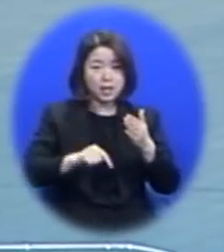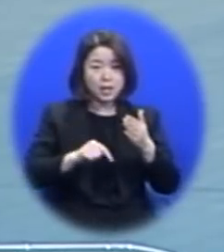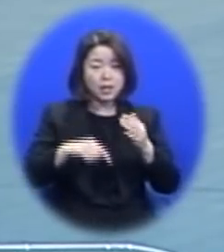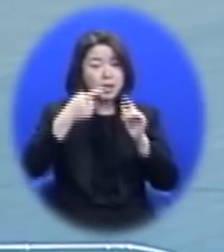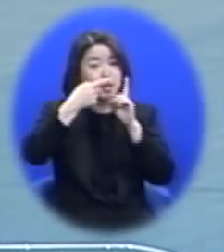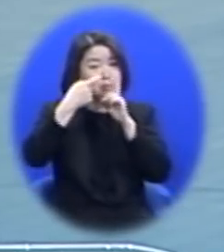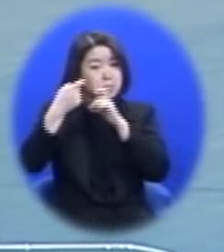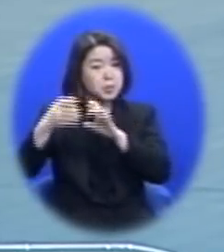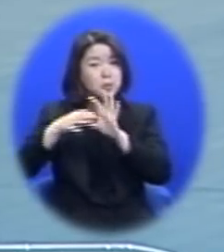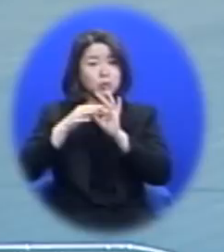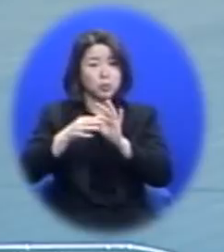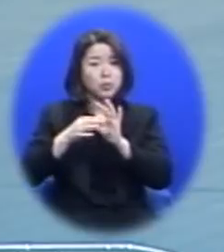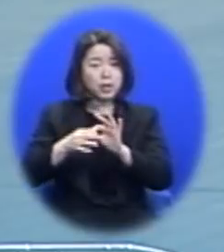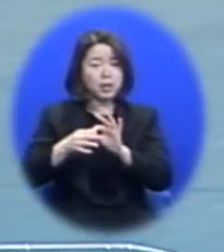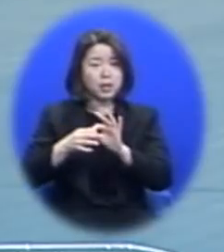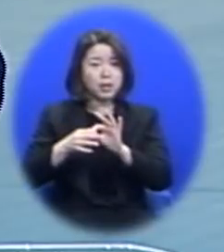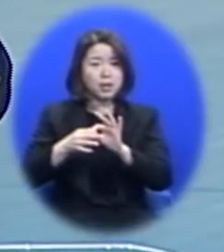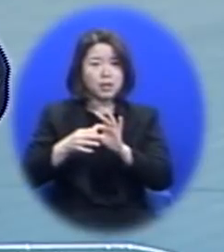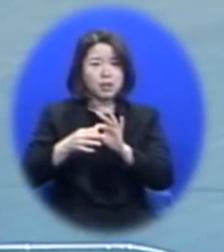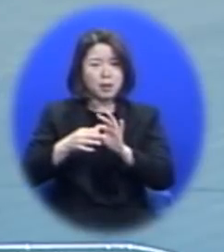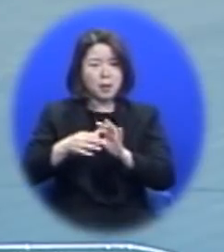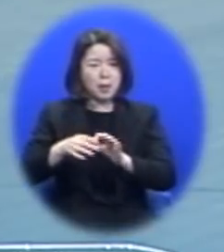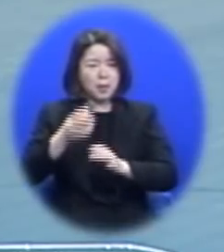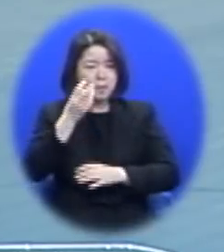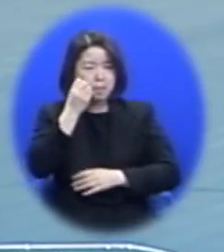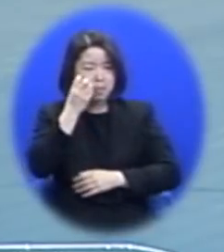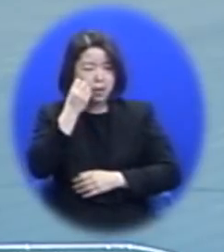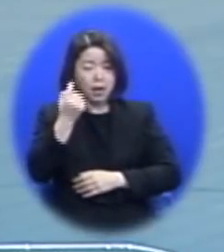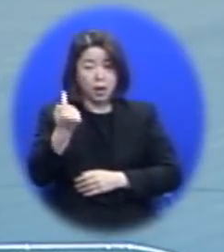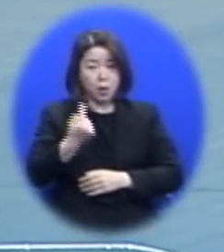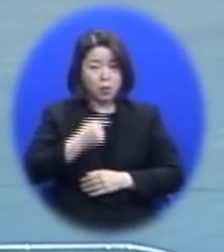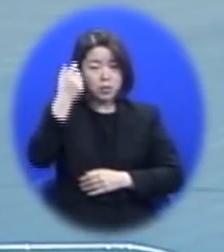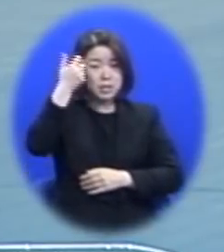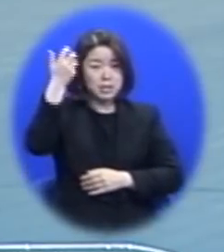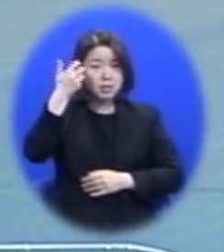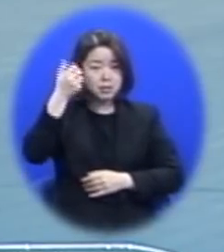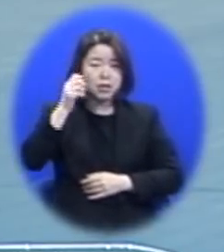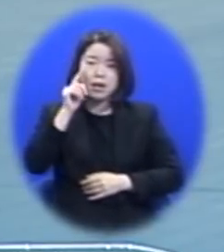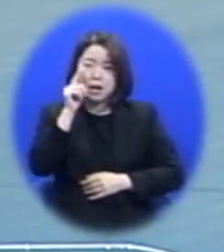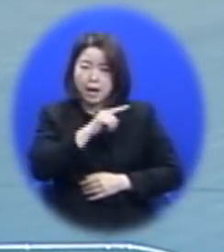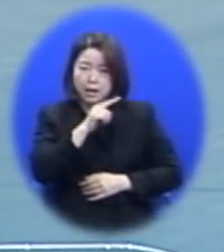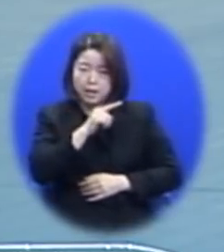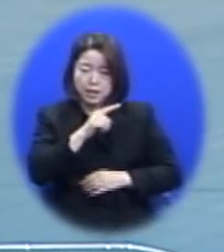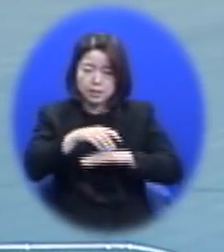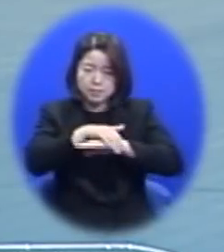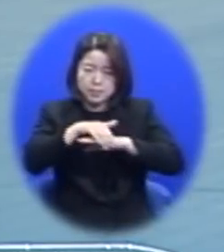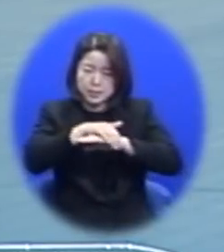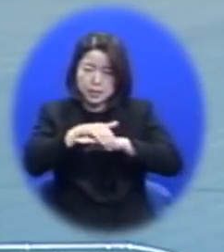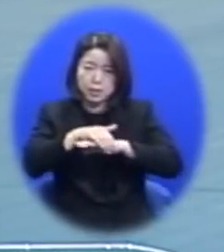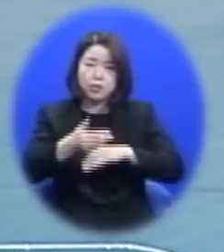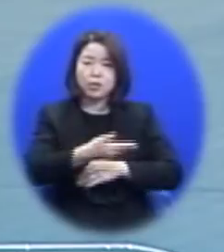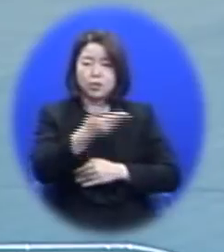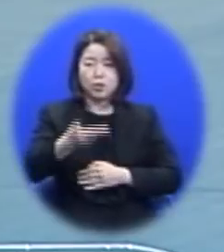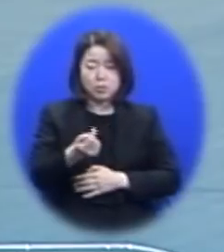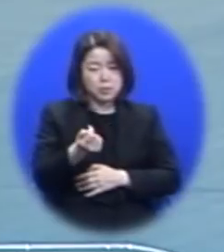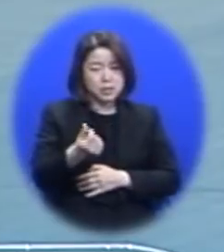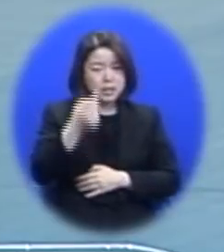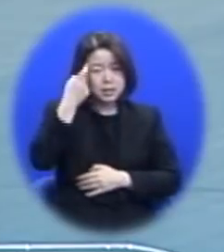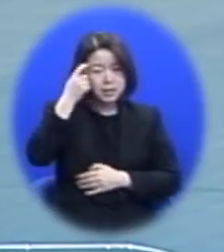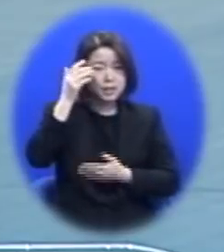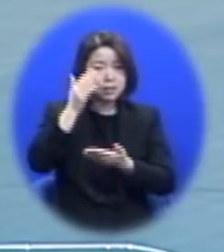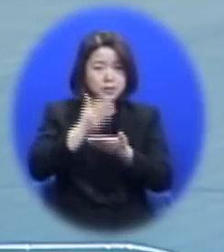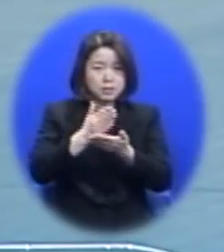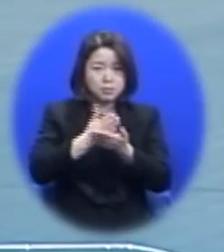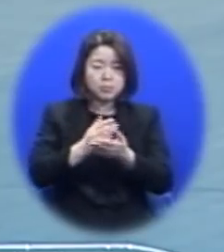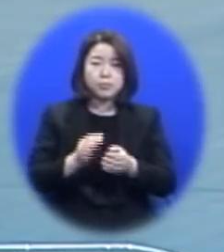미혹을 통해서 교묘하게 들어오려고 하는 영적인 악한 괴계를 여러분이 절대 작게 여기시면 안